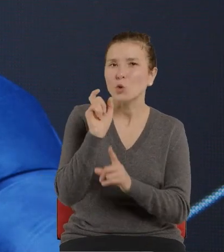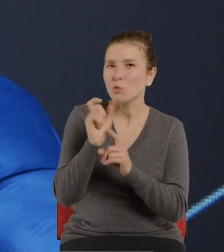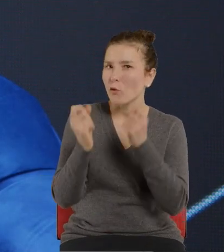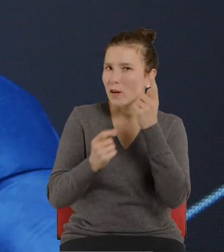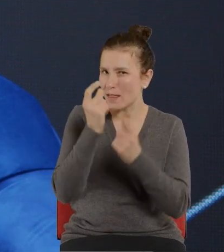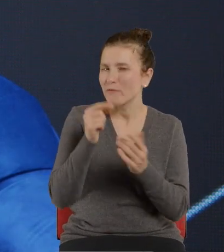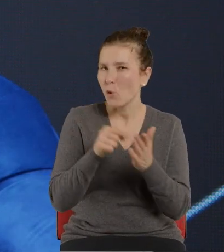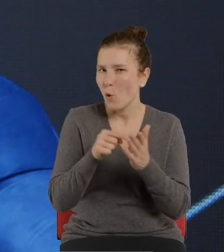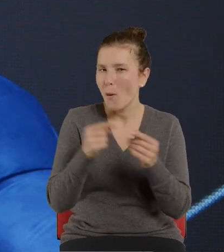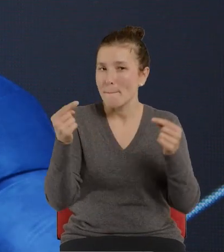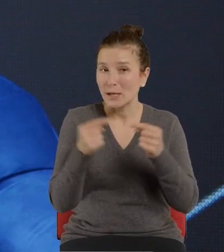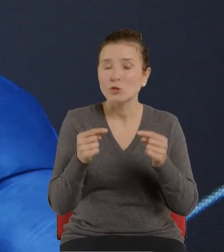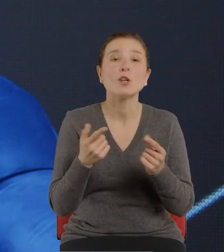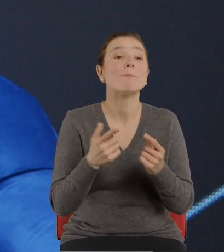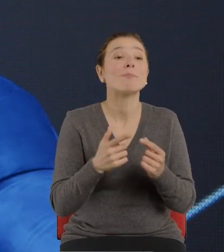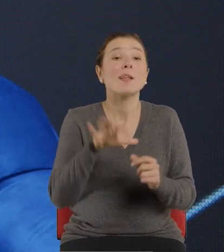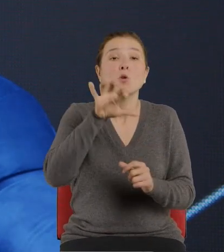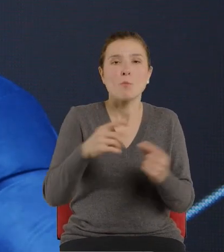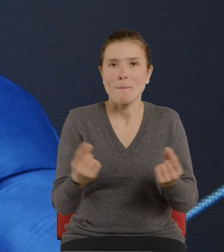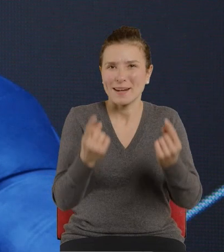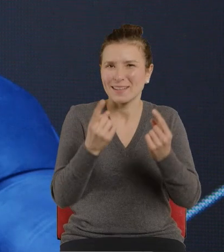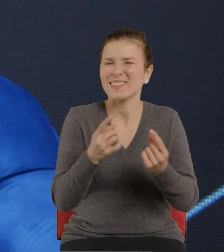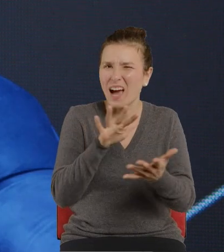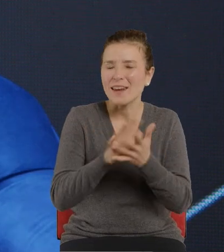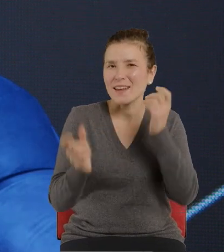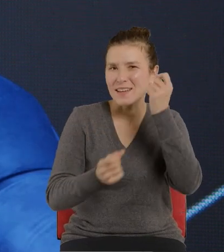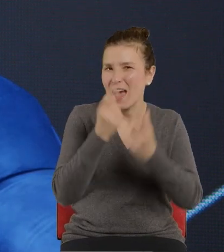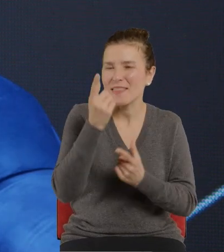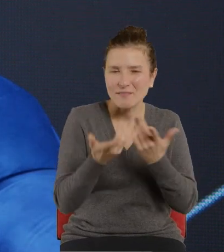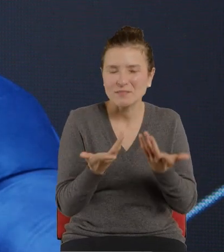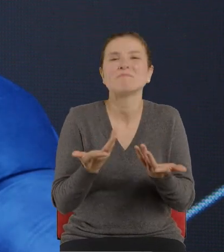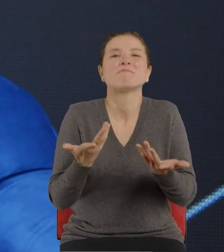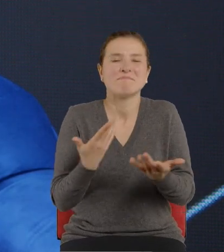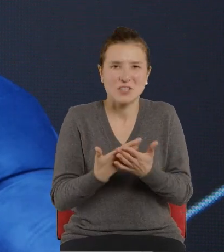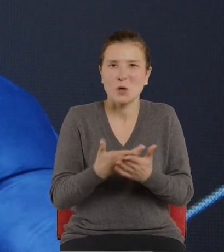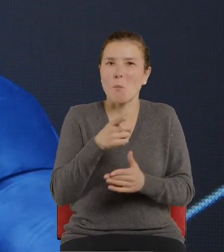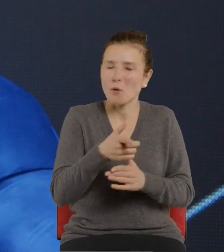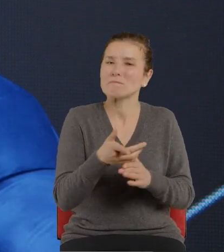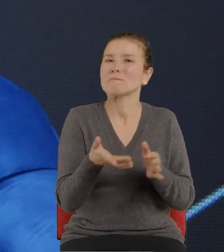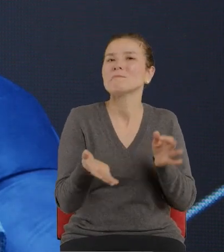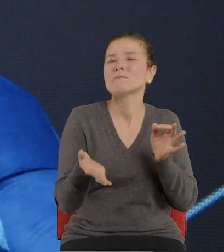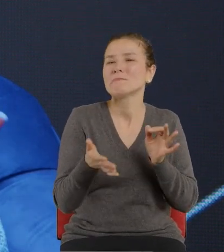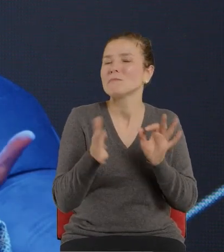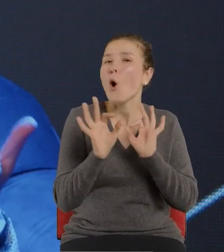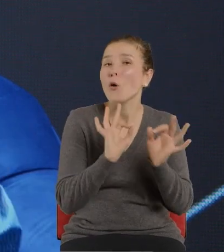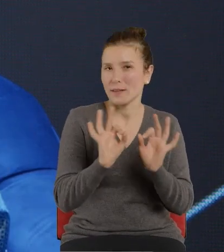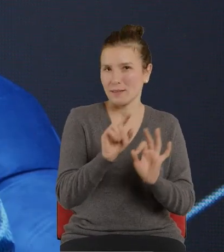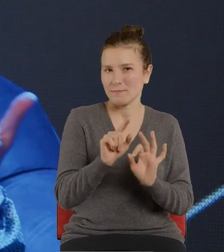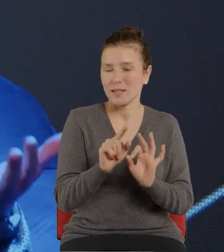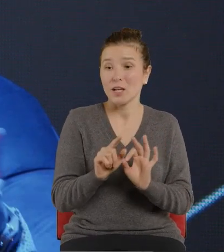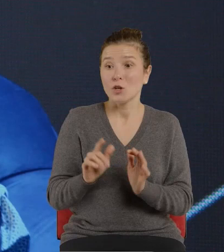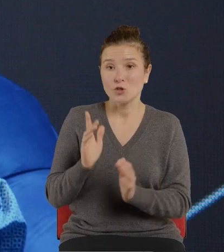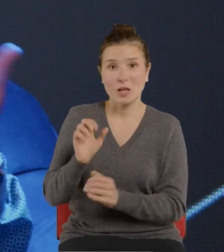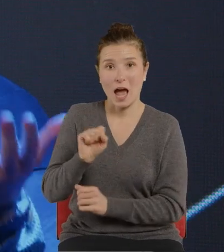pasuje, marketingu polega i długo będzie polegać na oryginalności. Czy stać AI, oczywiście AI już teraz